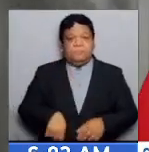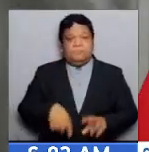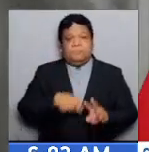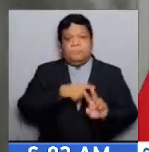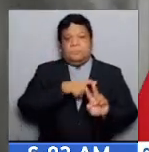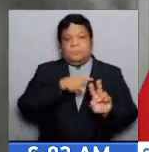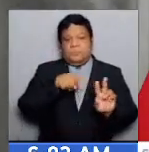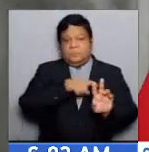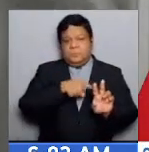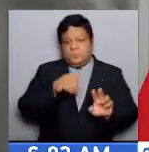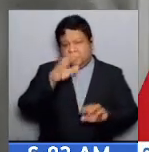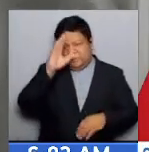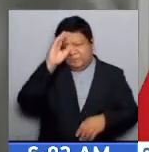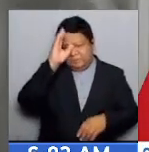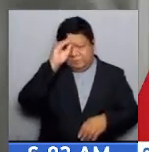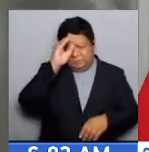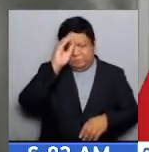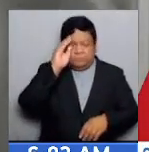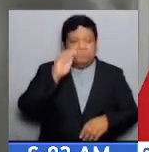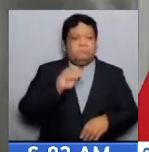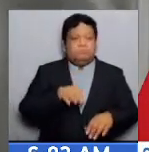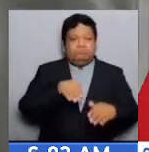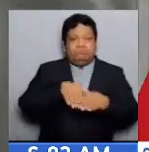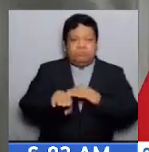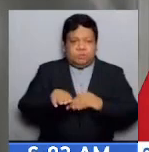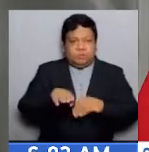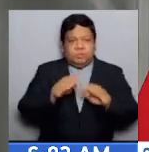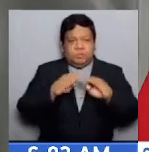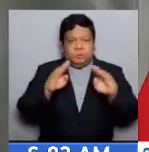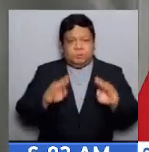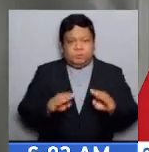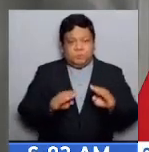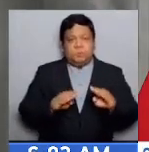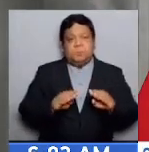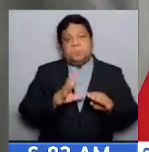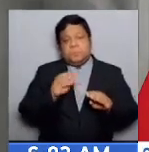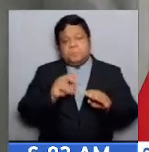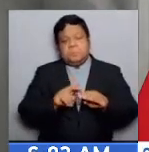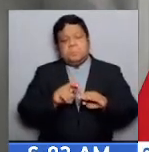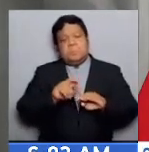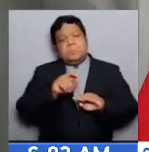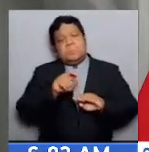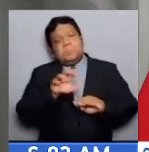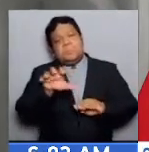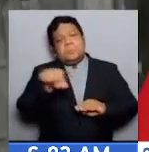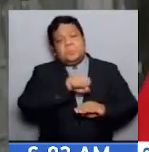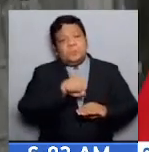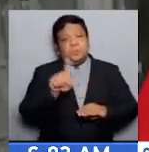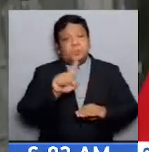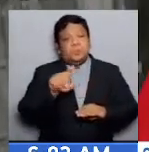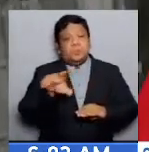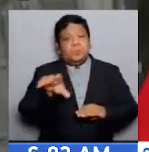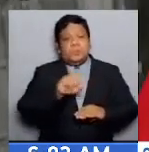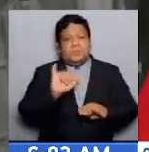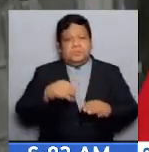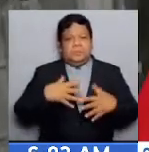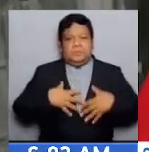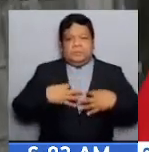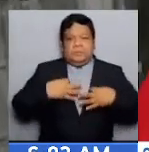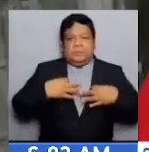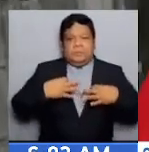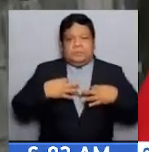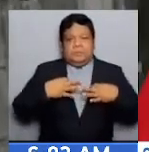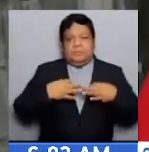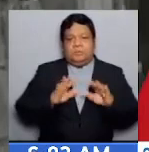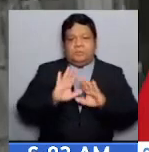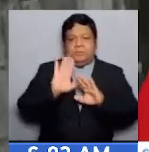isang lalaki bahagyang umakyat pa sa hagdanan na tila may inaabot. Kinuha na pala niya ang nakasampay na damit. Maya-maya pa magkasunod na inilabas